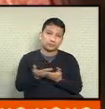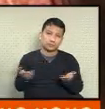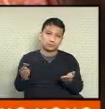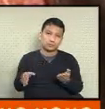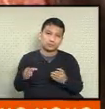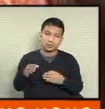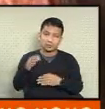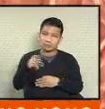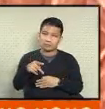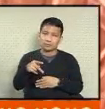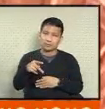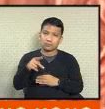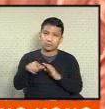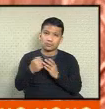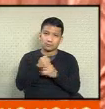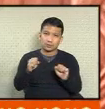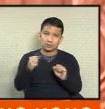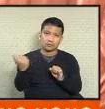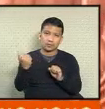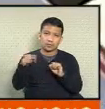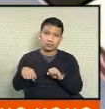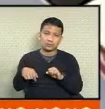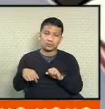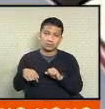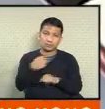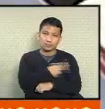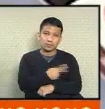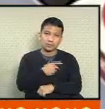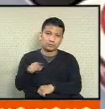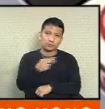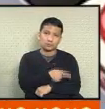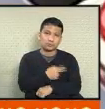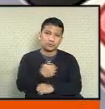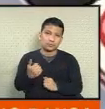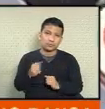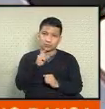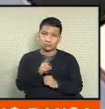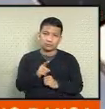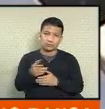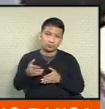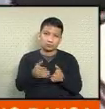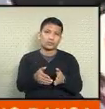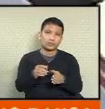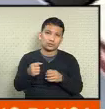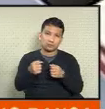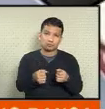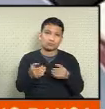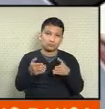mga protocol para matiyak ang kaligtasan ng iba pang mga pasyente sa ospital. So we made sure na yung dadaanan ng mga